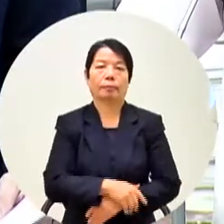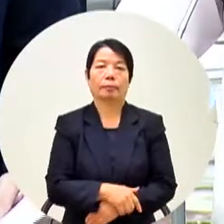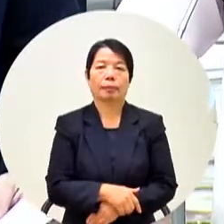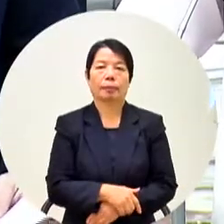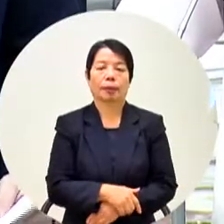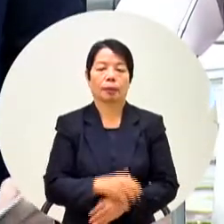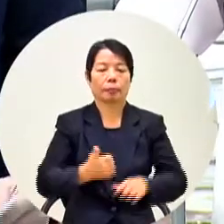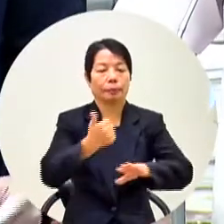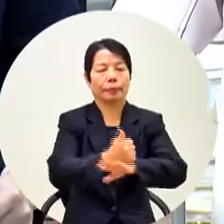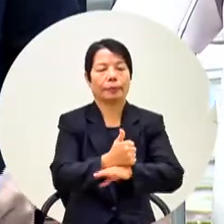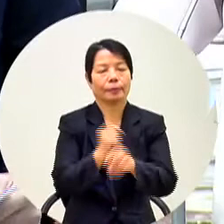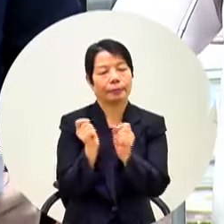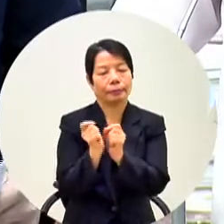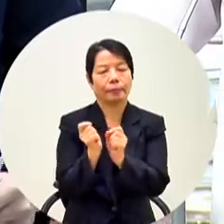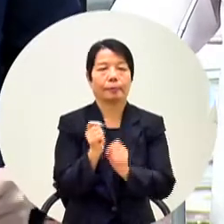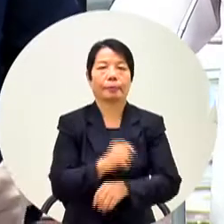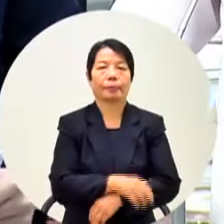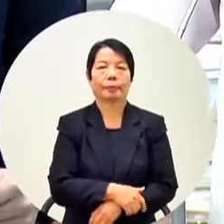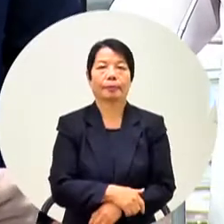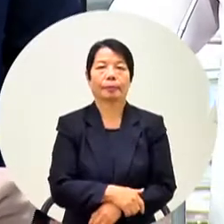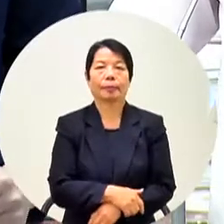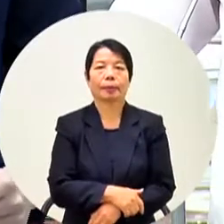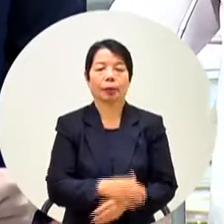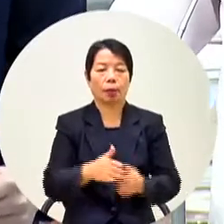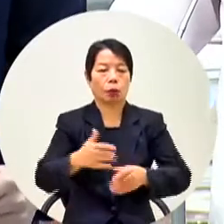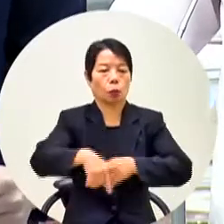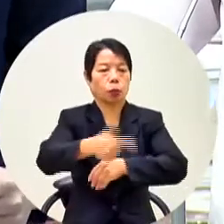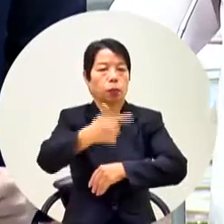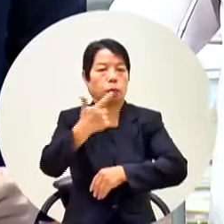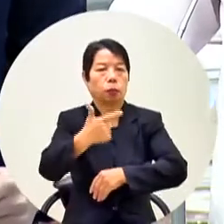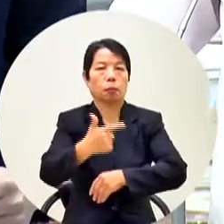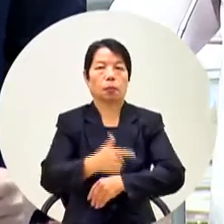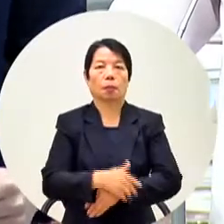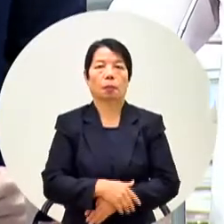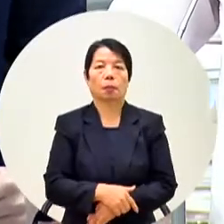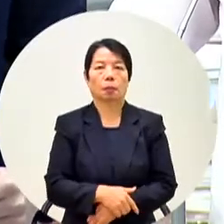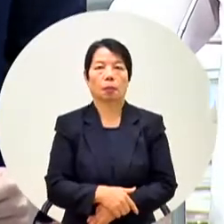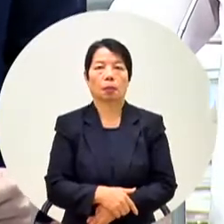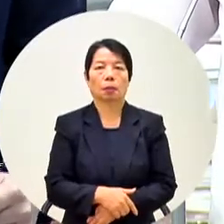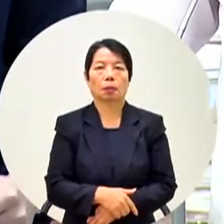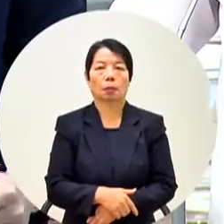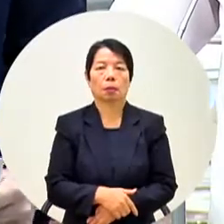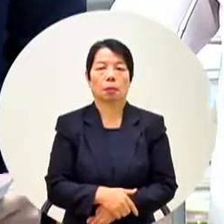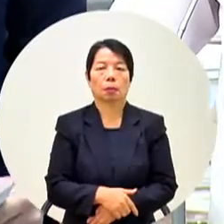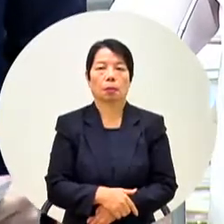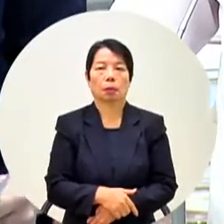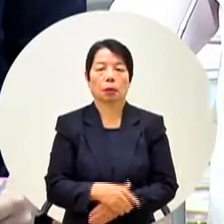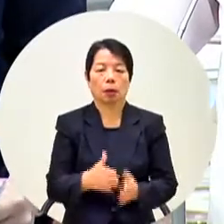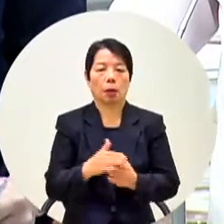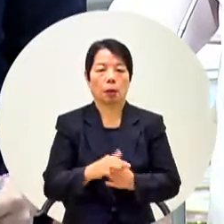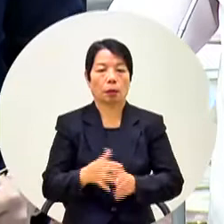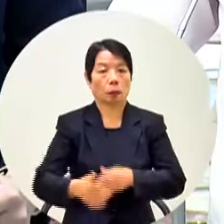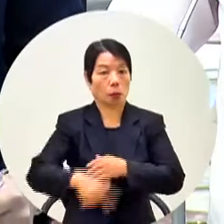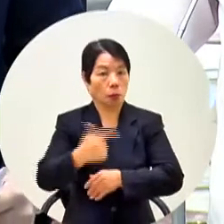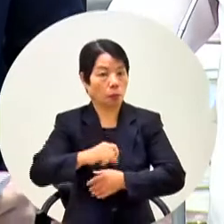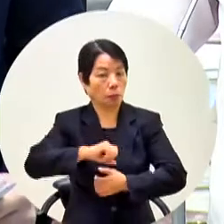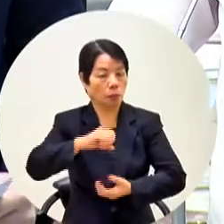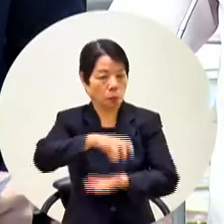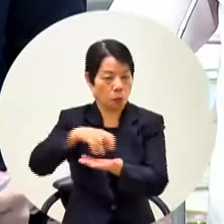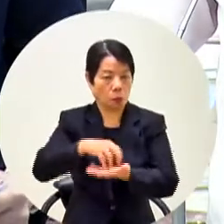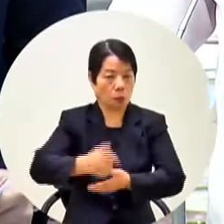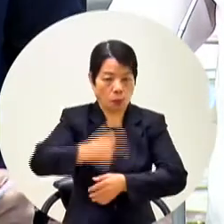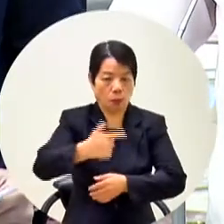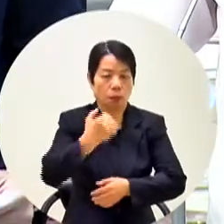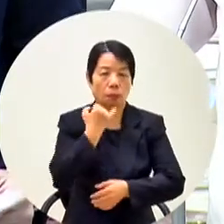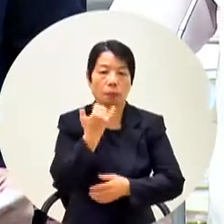外久，咱要讲紧，爱当加紧脚步呗。